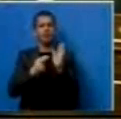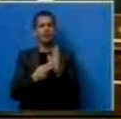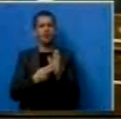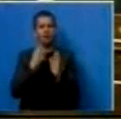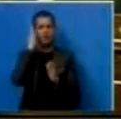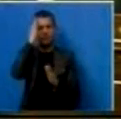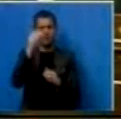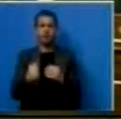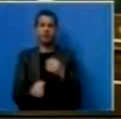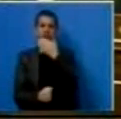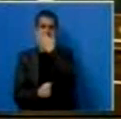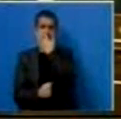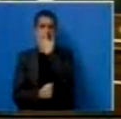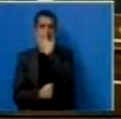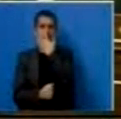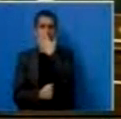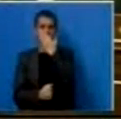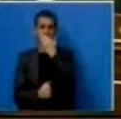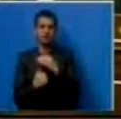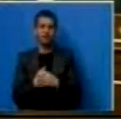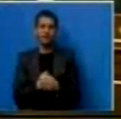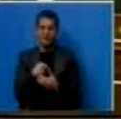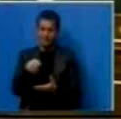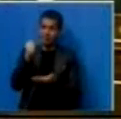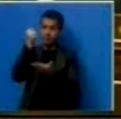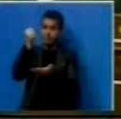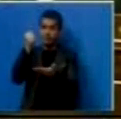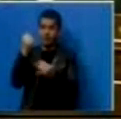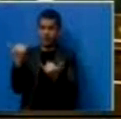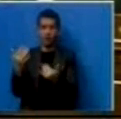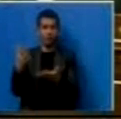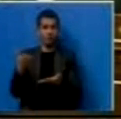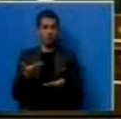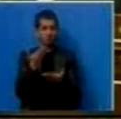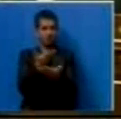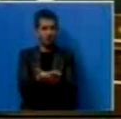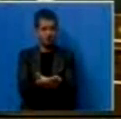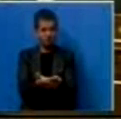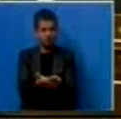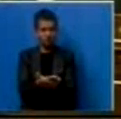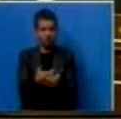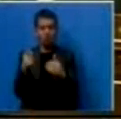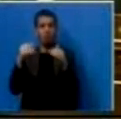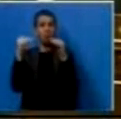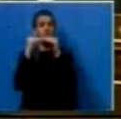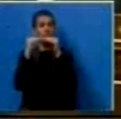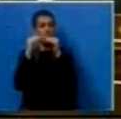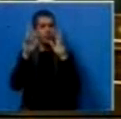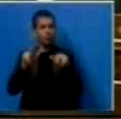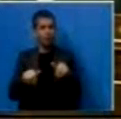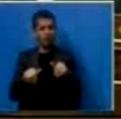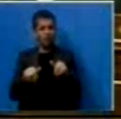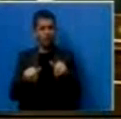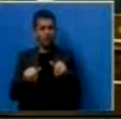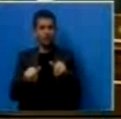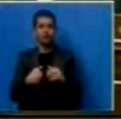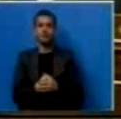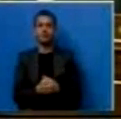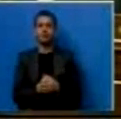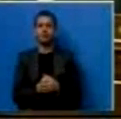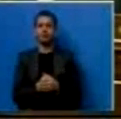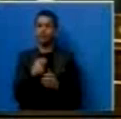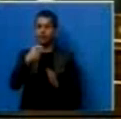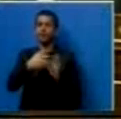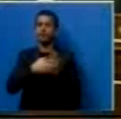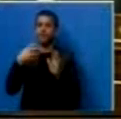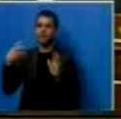zhvillimore. E buxheti që na është propozuar sot, a është në harmoni me deklarimet e